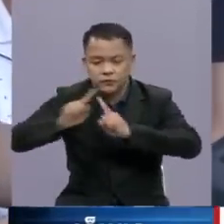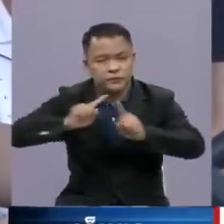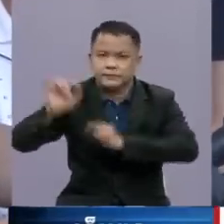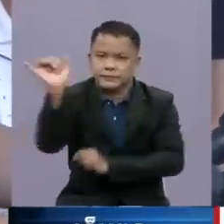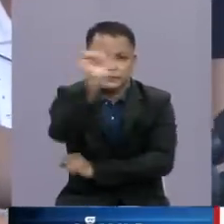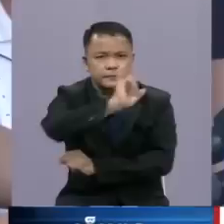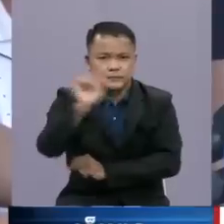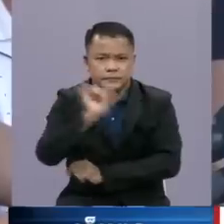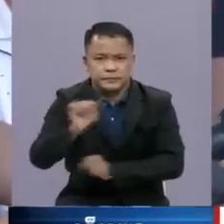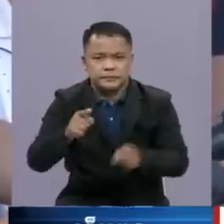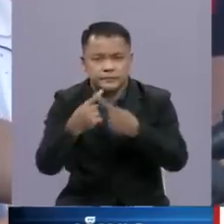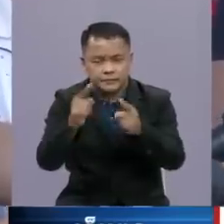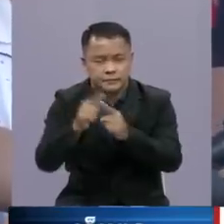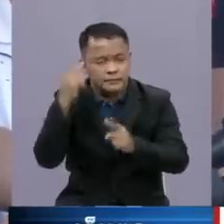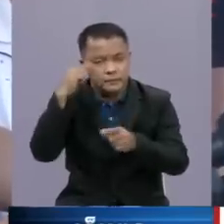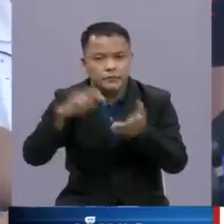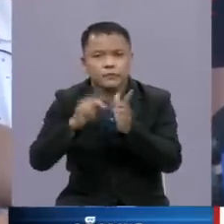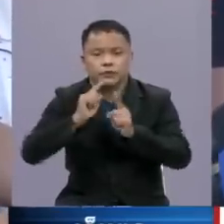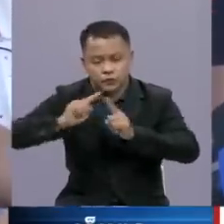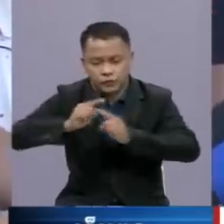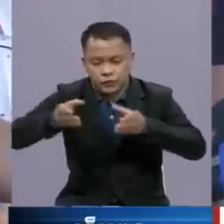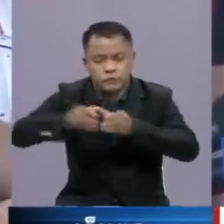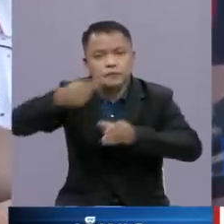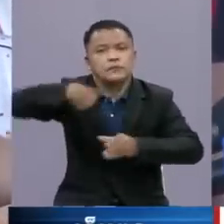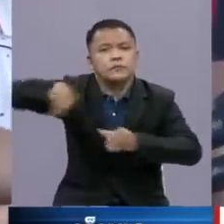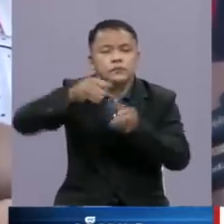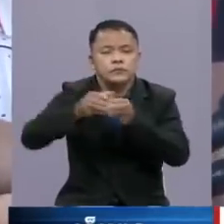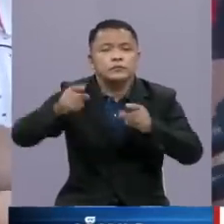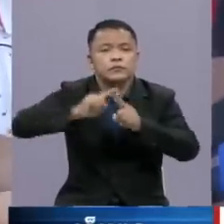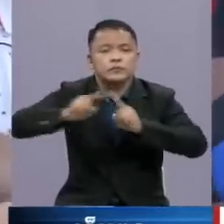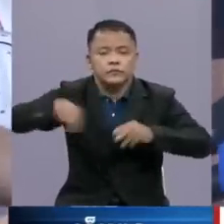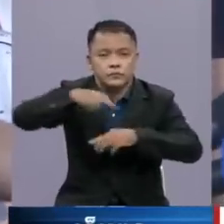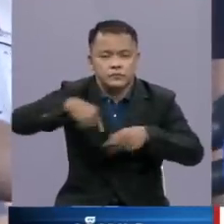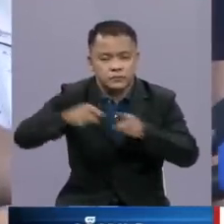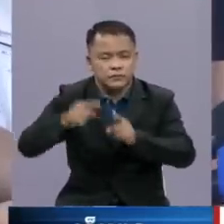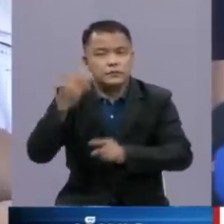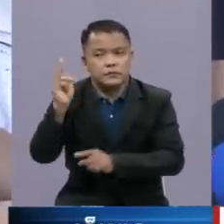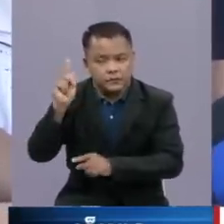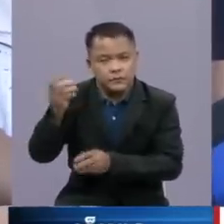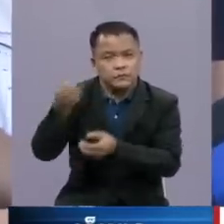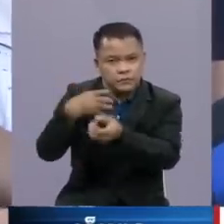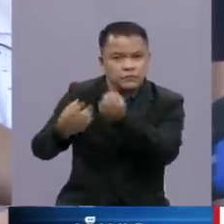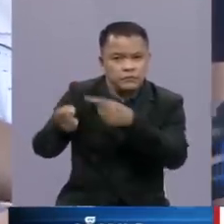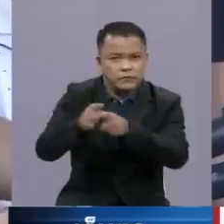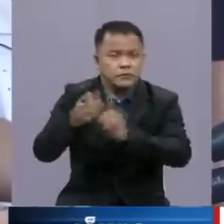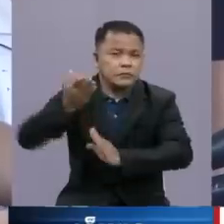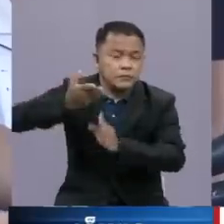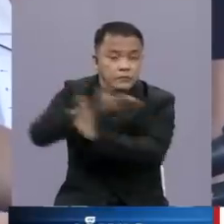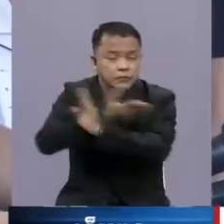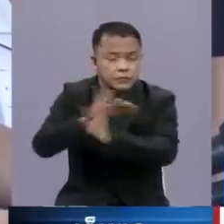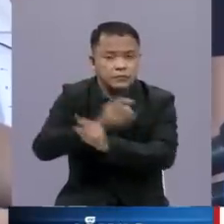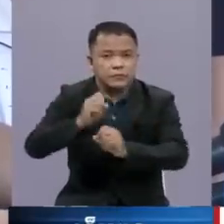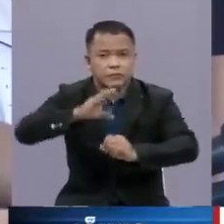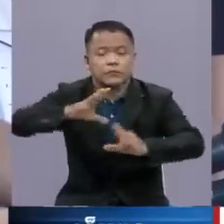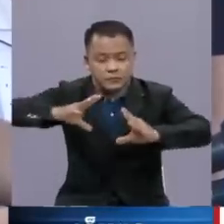ากันแต่เป็นเพียงการพูดกันภายในของพรรคเท่านั้นแต่ก็มีกระแสข่าววิเคราะห์ไปว่าก่อนหน้านี้ที่ยอม